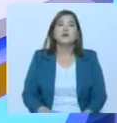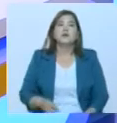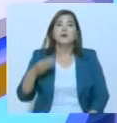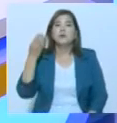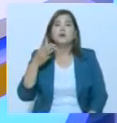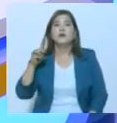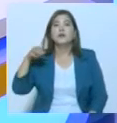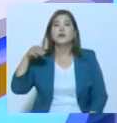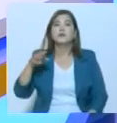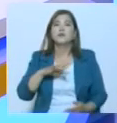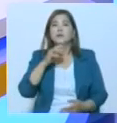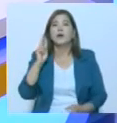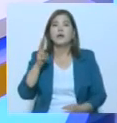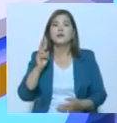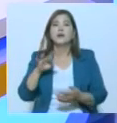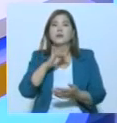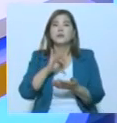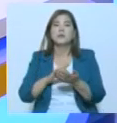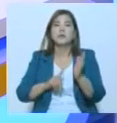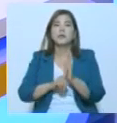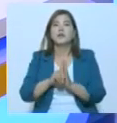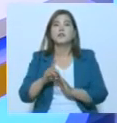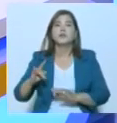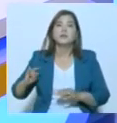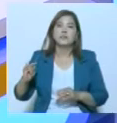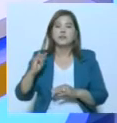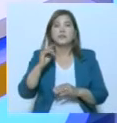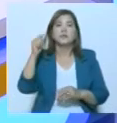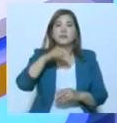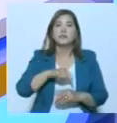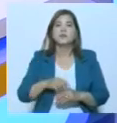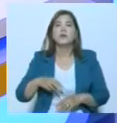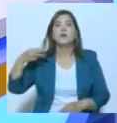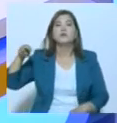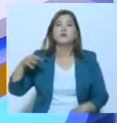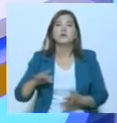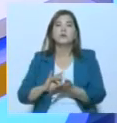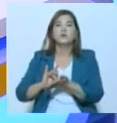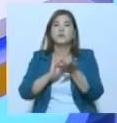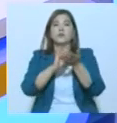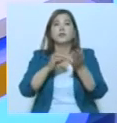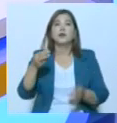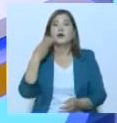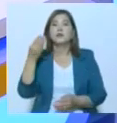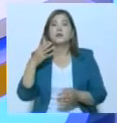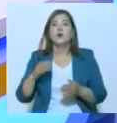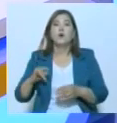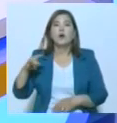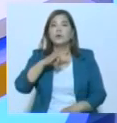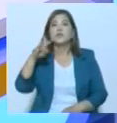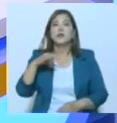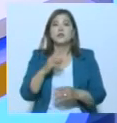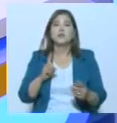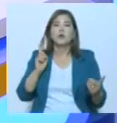Ақтауға Татарстанның Қазан қаласынан алғашқы чартерлік рейс келді. Маңғыстаулықтар туристерді Ақтау әуежайында сән-салтанатпен күтіп